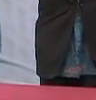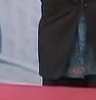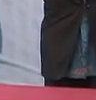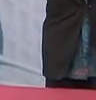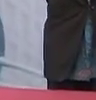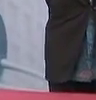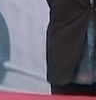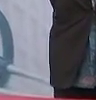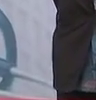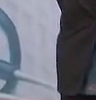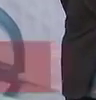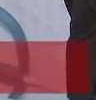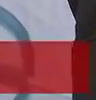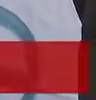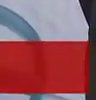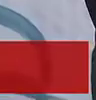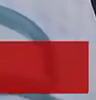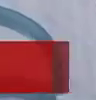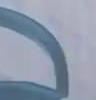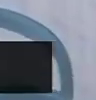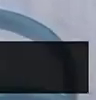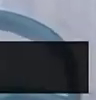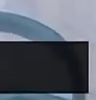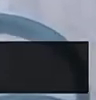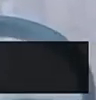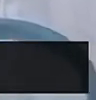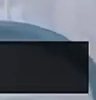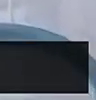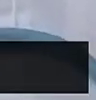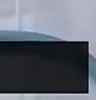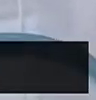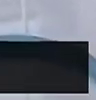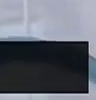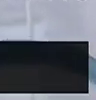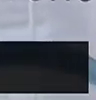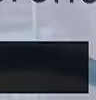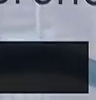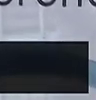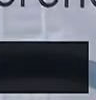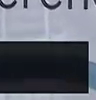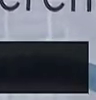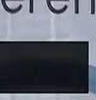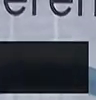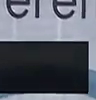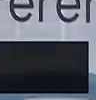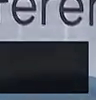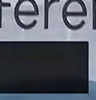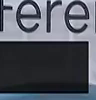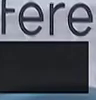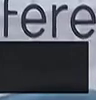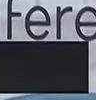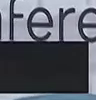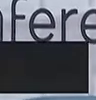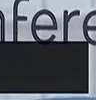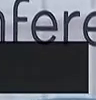Bismillahirrahmanirrahim. Assalamualaikum warahmatullahi taala wabarakatuh. Salam sejahtera dan selamat petang. Di sebaris dengan saya adalah